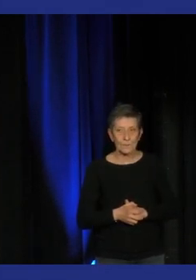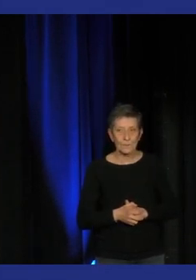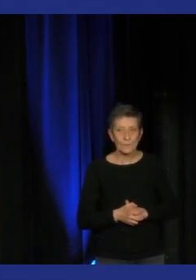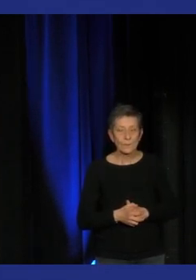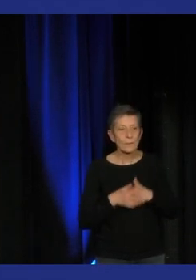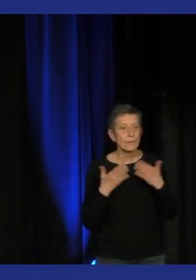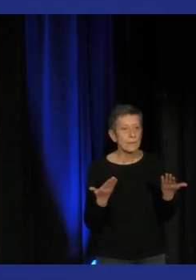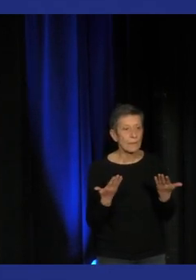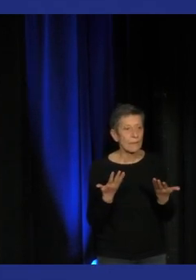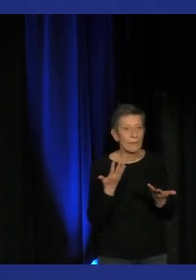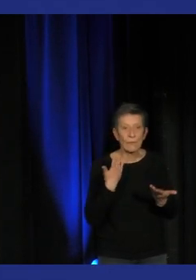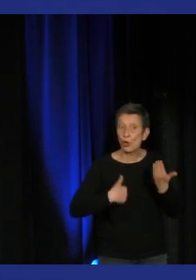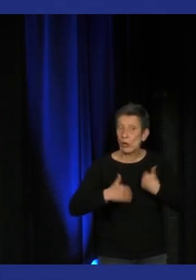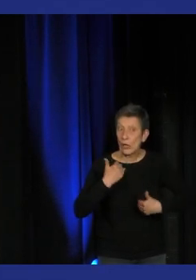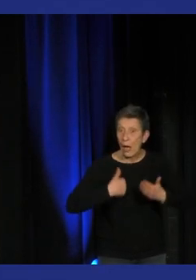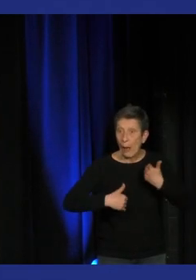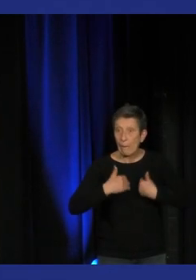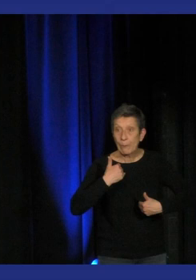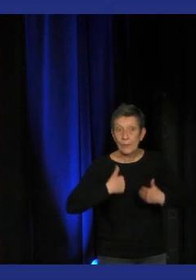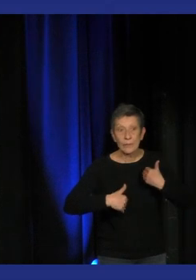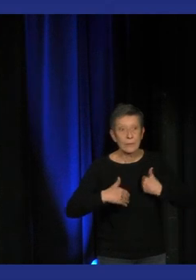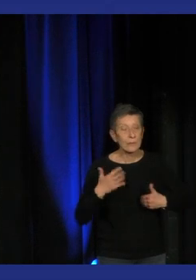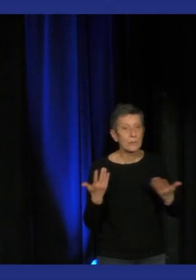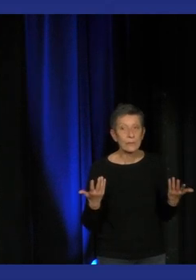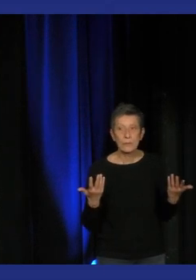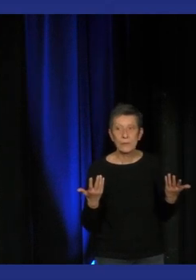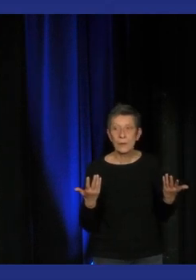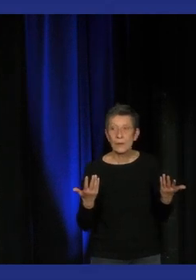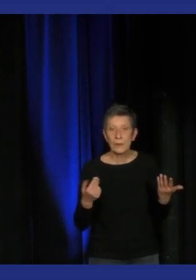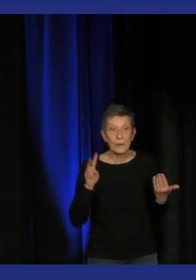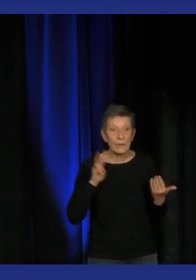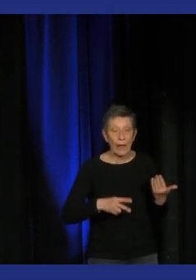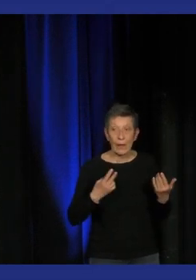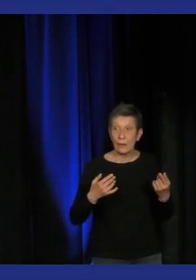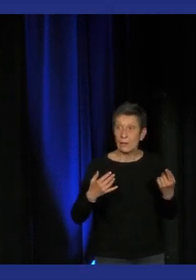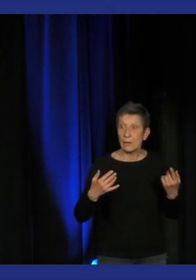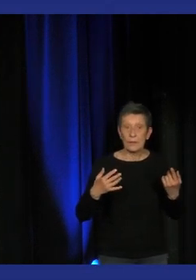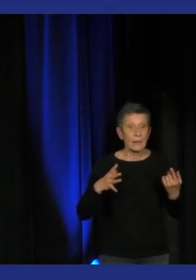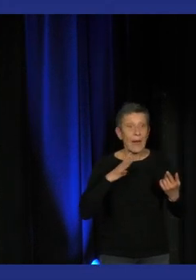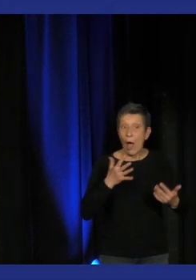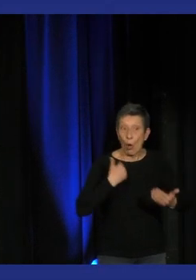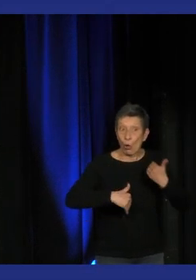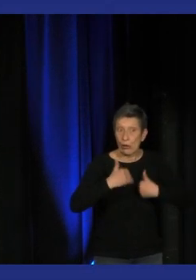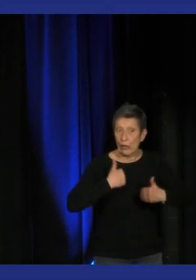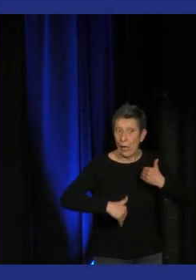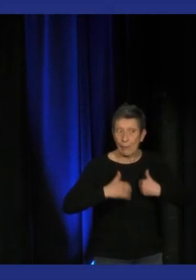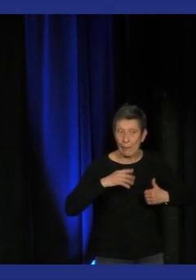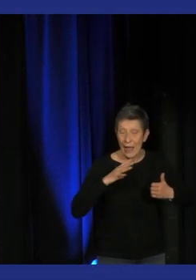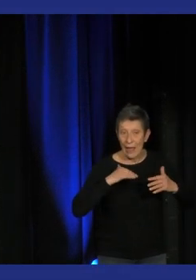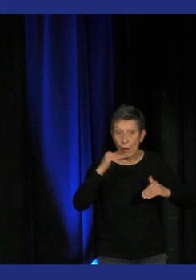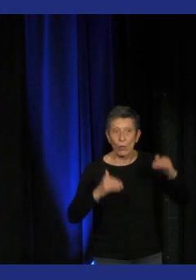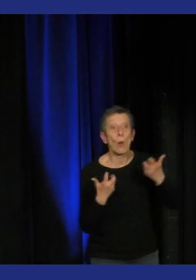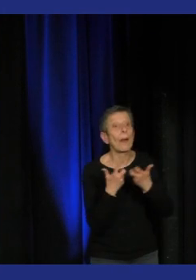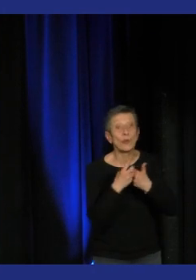c'est que les handicaps, ils ne sont pas égaux dans la société. C'est-à-dire qu'il y a certains handicapés, alors je pense par exemple